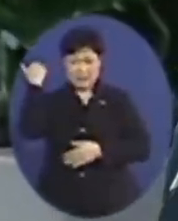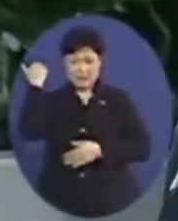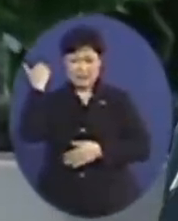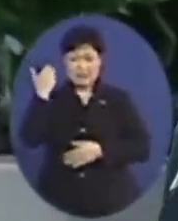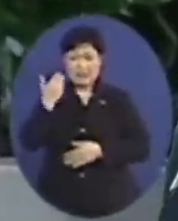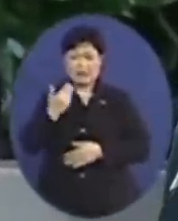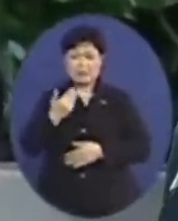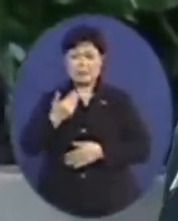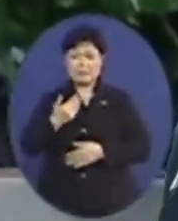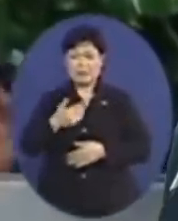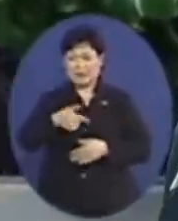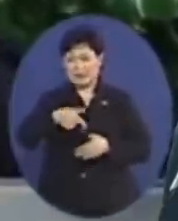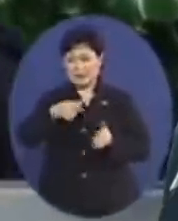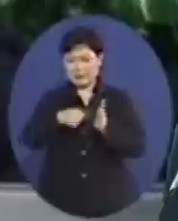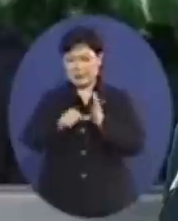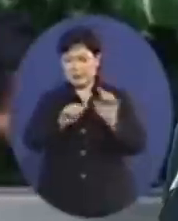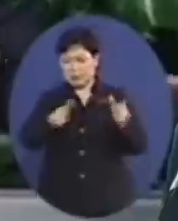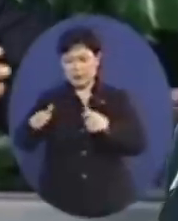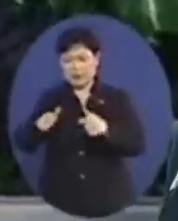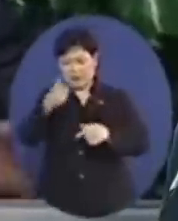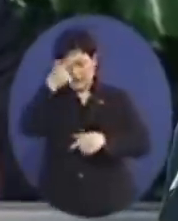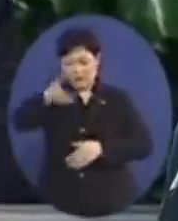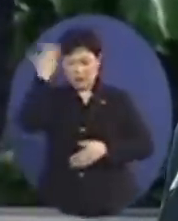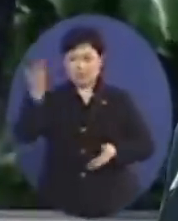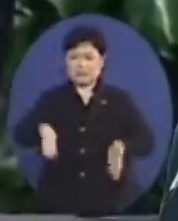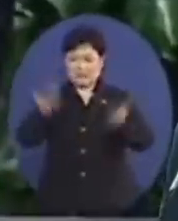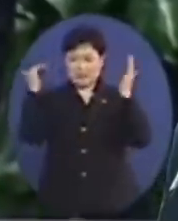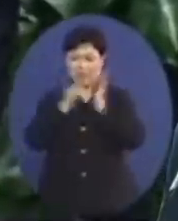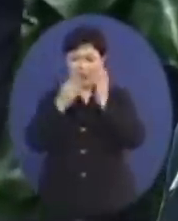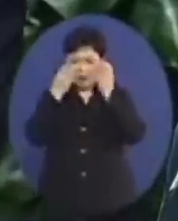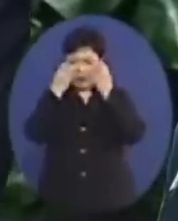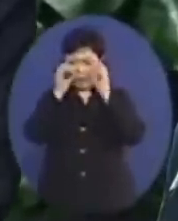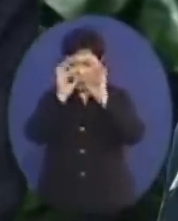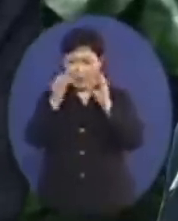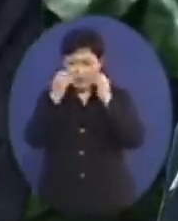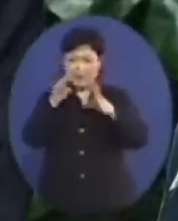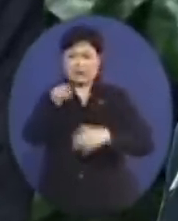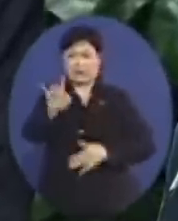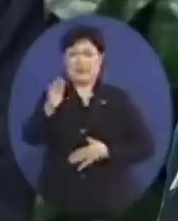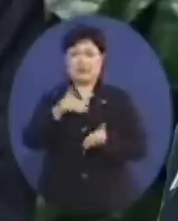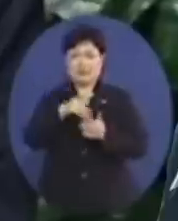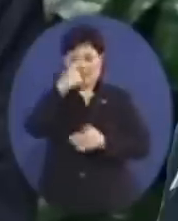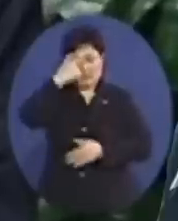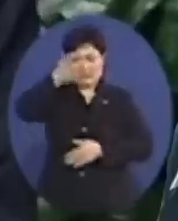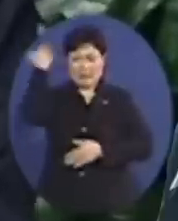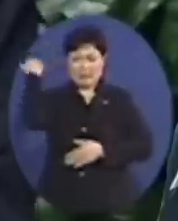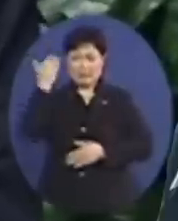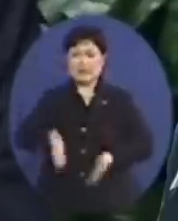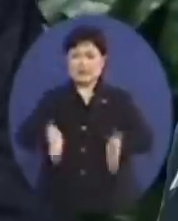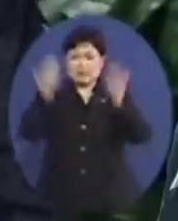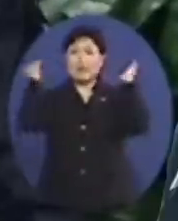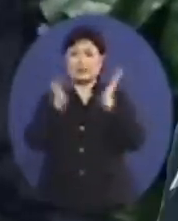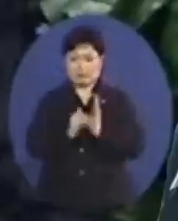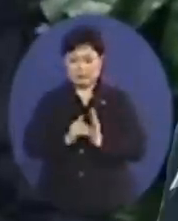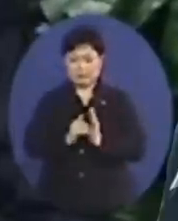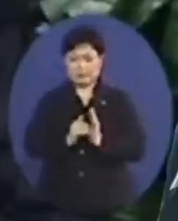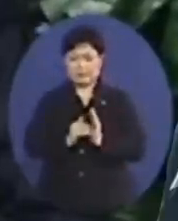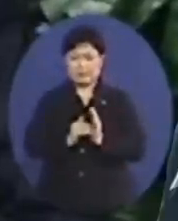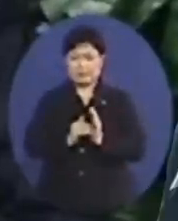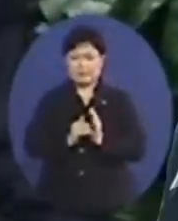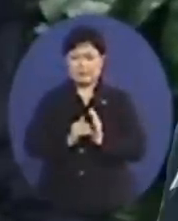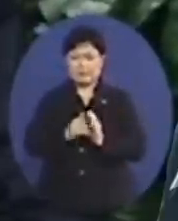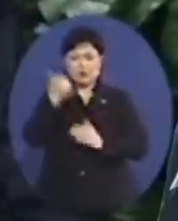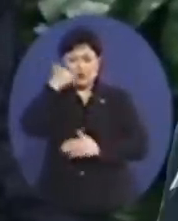피조물이 아닙니다. 이전 것은 지나갔으니 보라 새 것이 되었도다. 옛날 우리는 지나가버리고 뭐